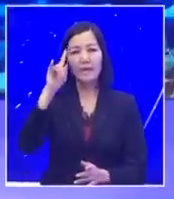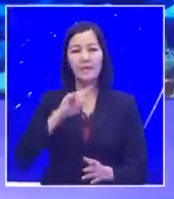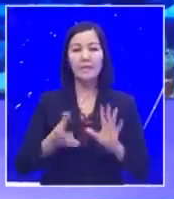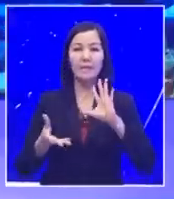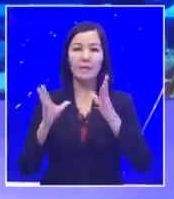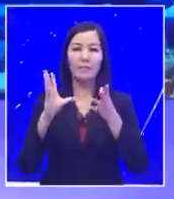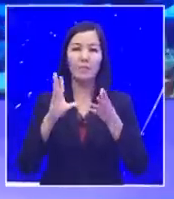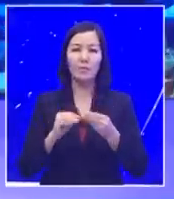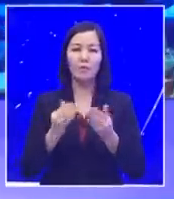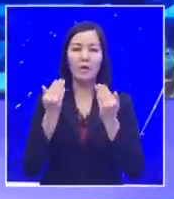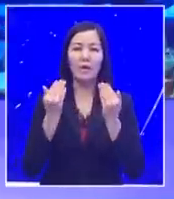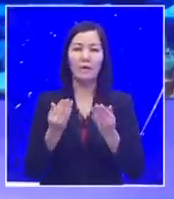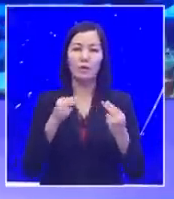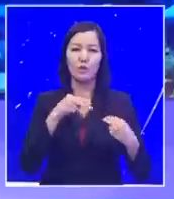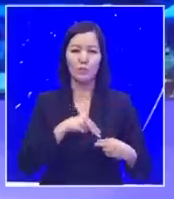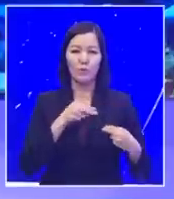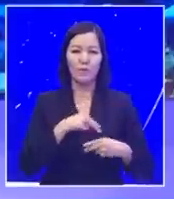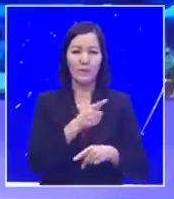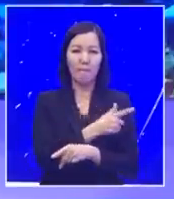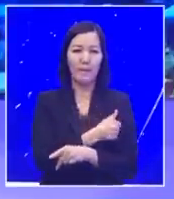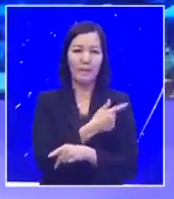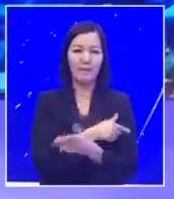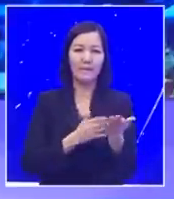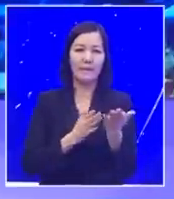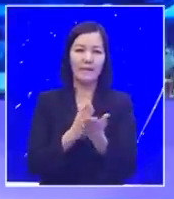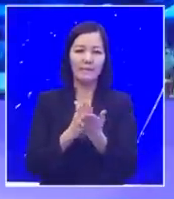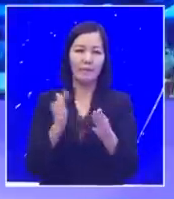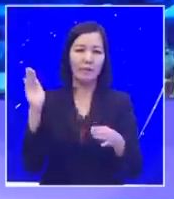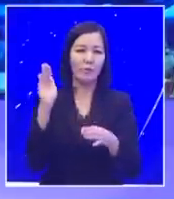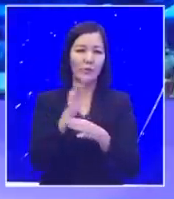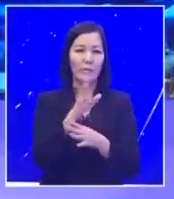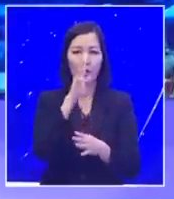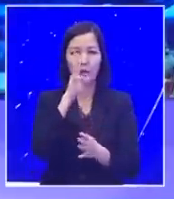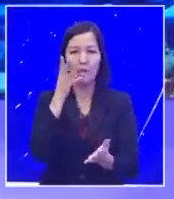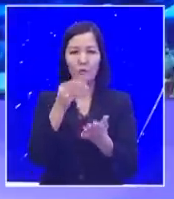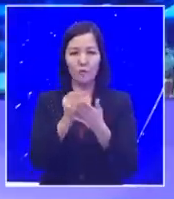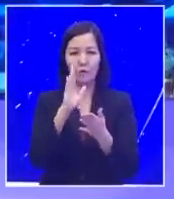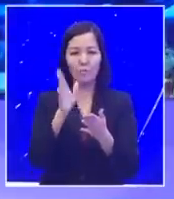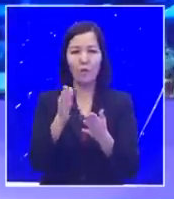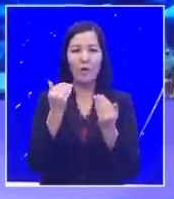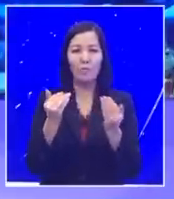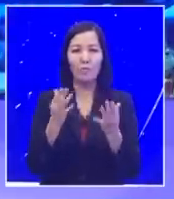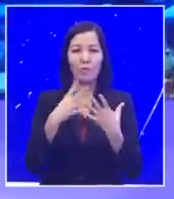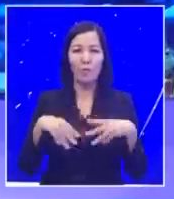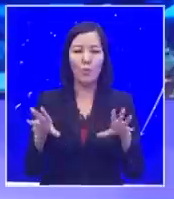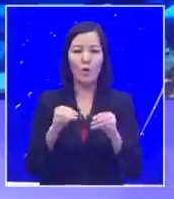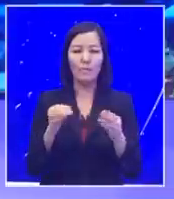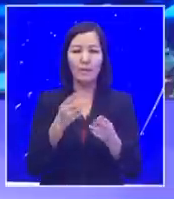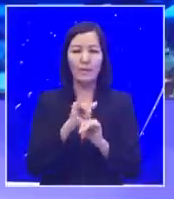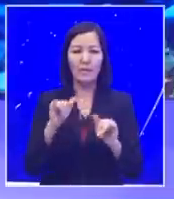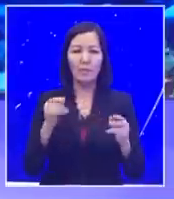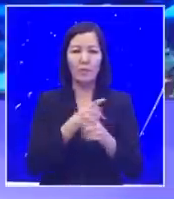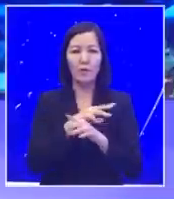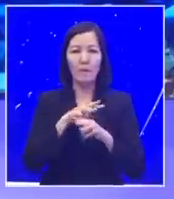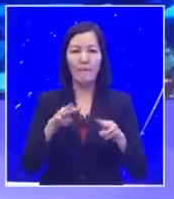Еліміздегі карантин режимінде жұмыс істеп жатқан медициналық қызметкерлерге үстемақы төленеді. Бұл туралы ақпарат және қоғамдық даму министрі Дәурен